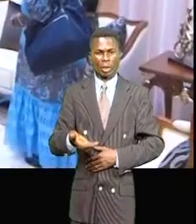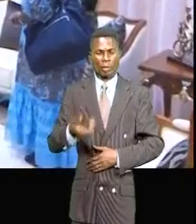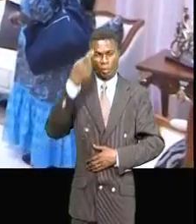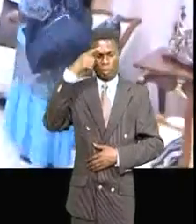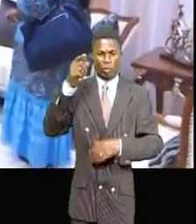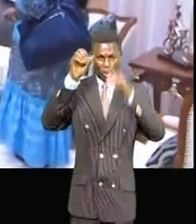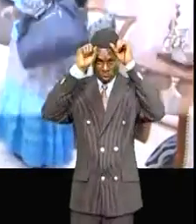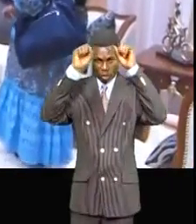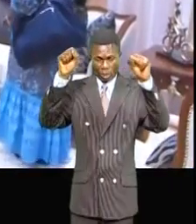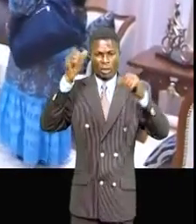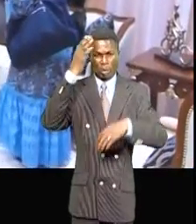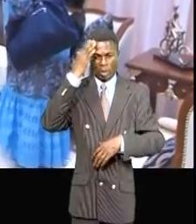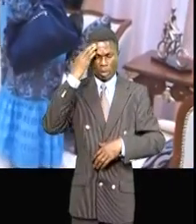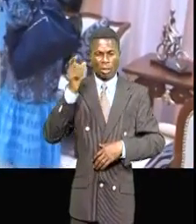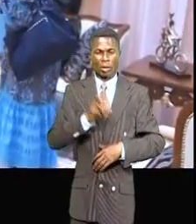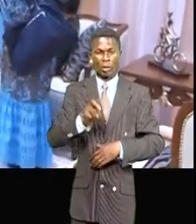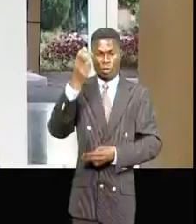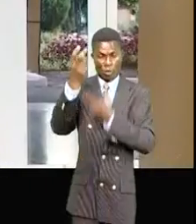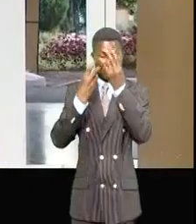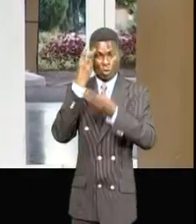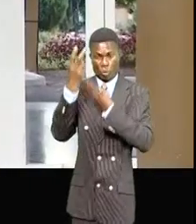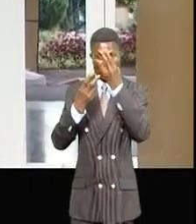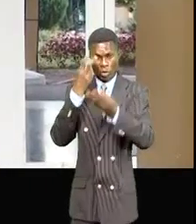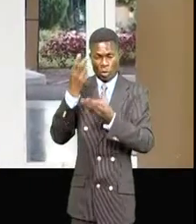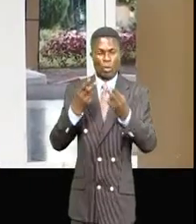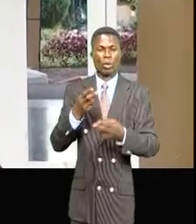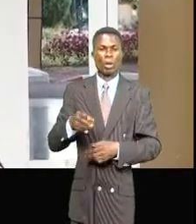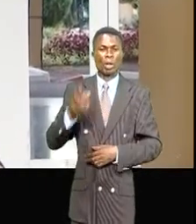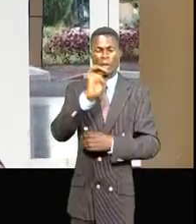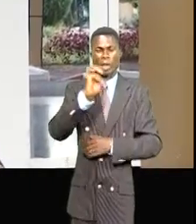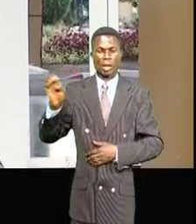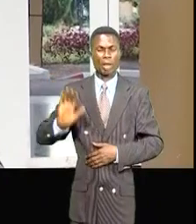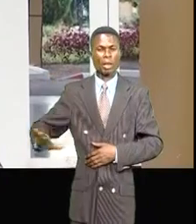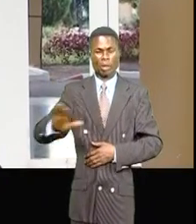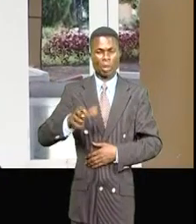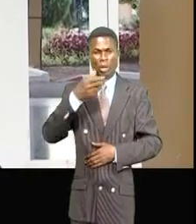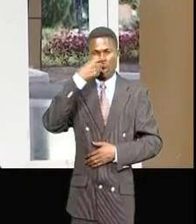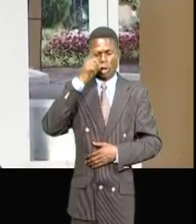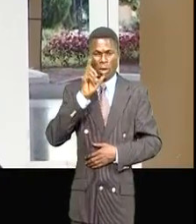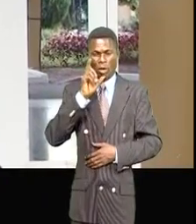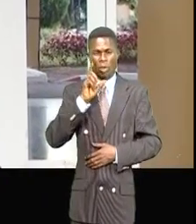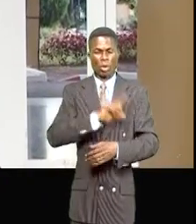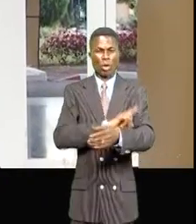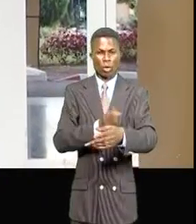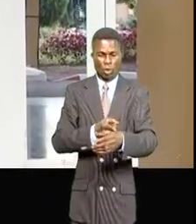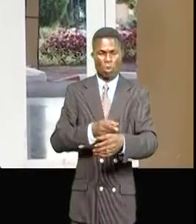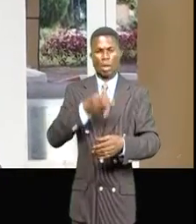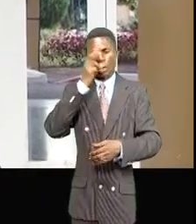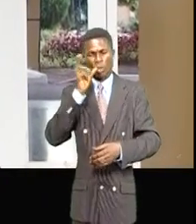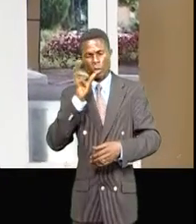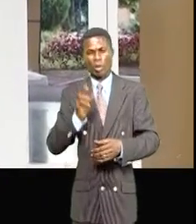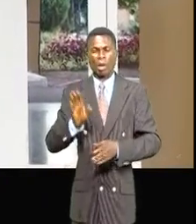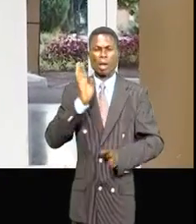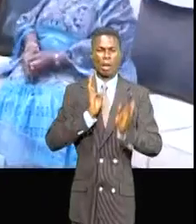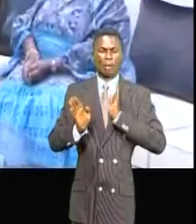de l'État savait que j'allais faire une tournée donc à l'Est du pays. Goma, Bukavu, Bunia, Beni et Goma